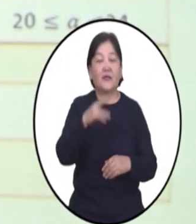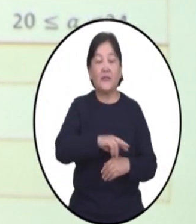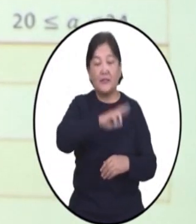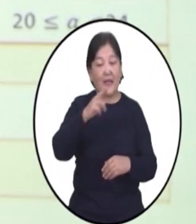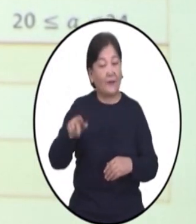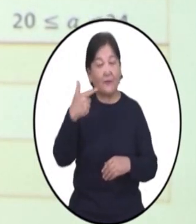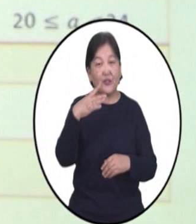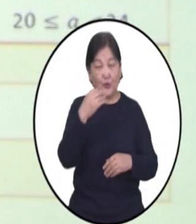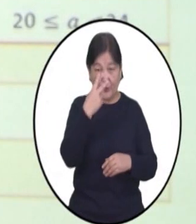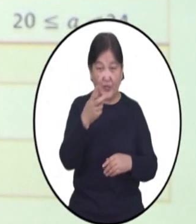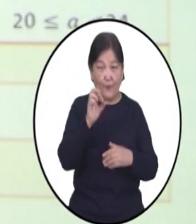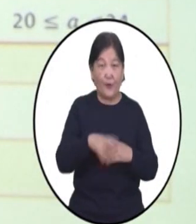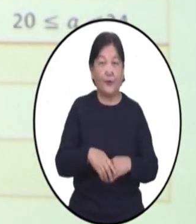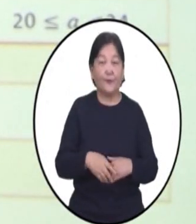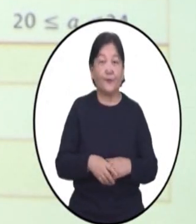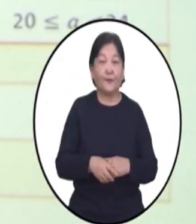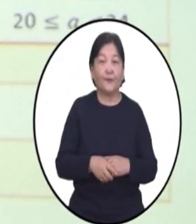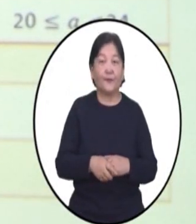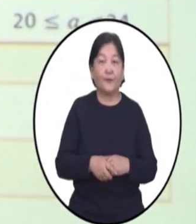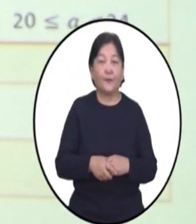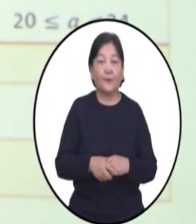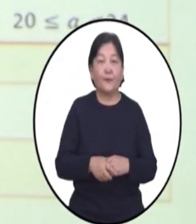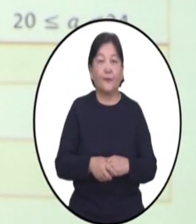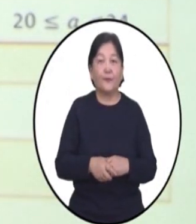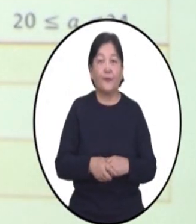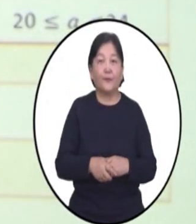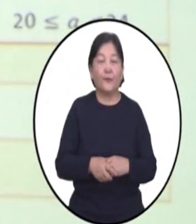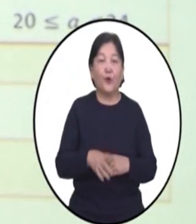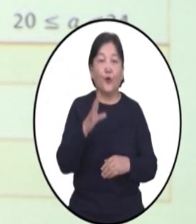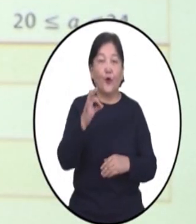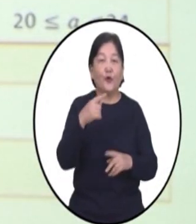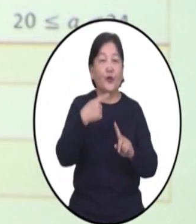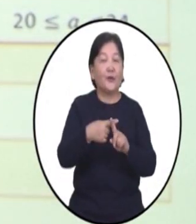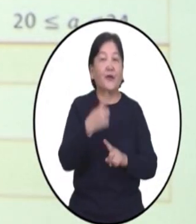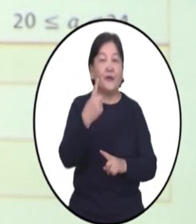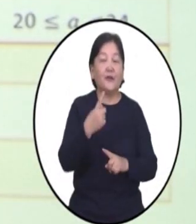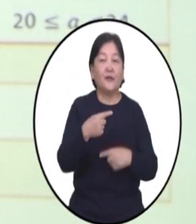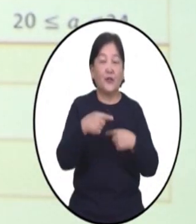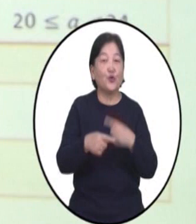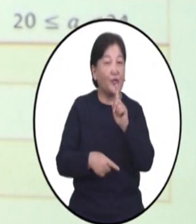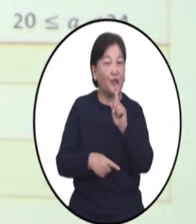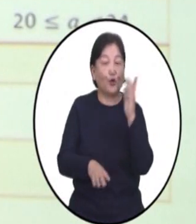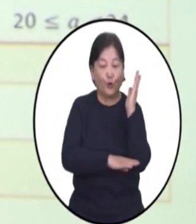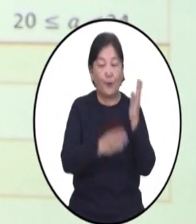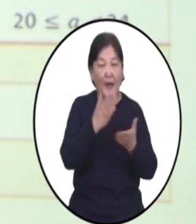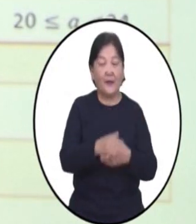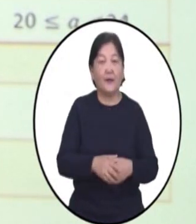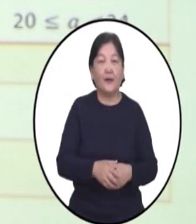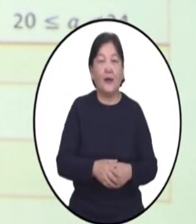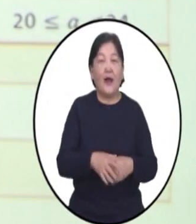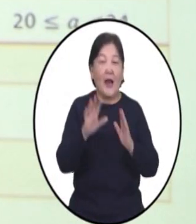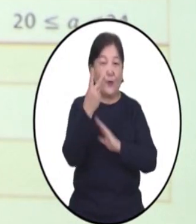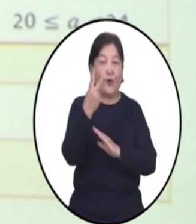бага бодлого бодсон өдрийг аваад үзэх юм бол 0 дээр 1-ээ нэмээд нэг өдөр харгалзах нь байна. 12-оос